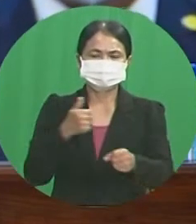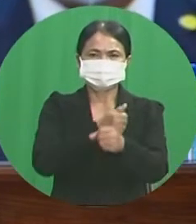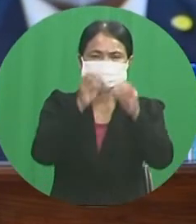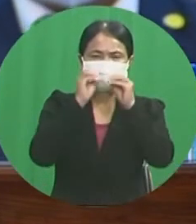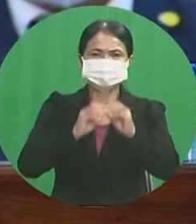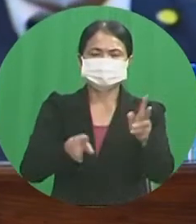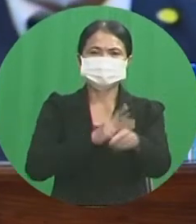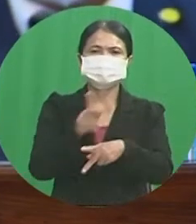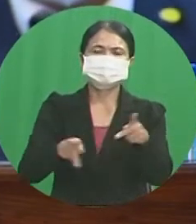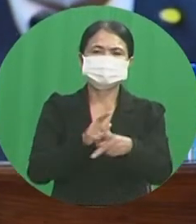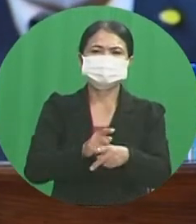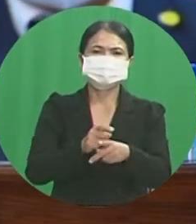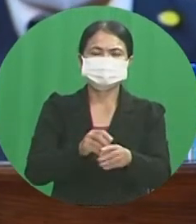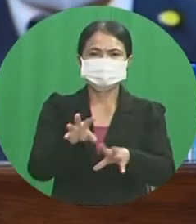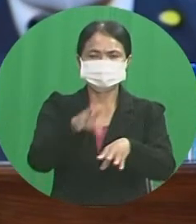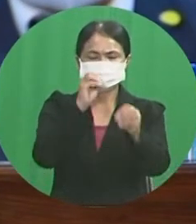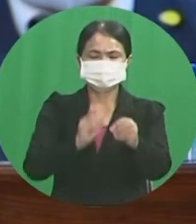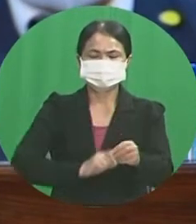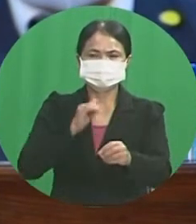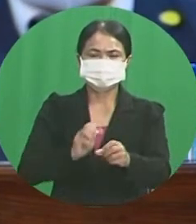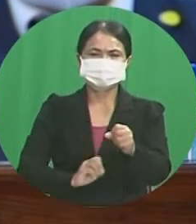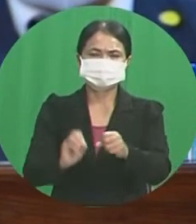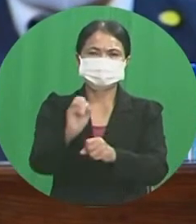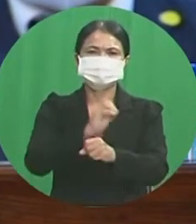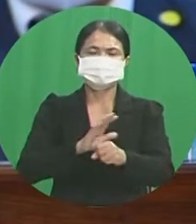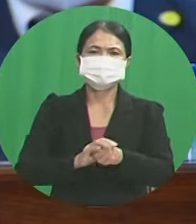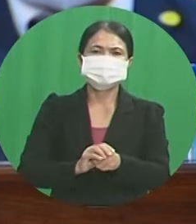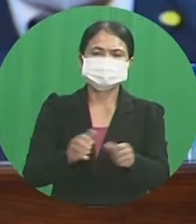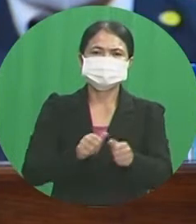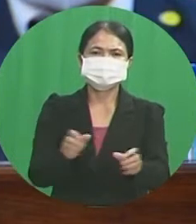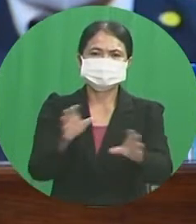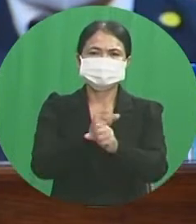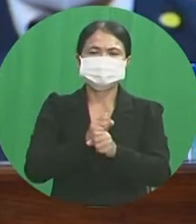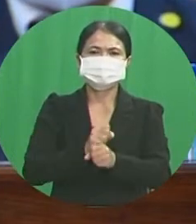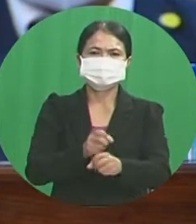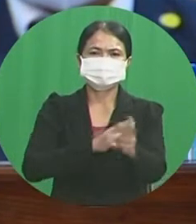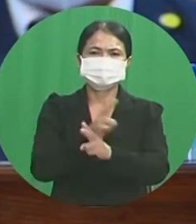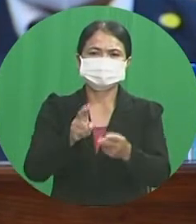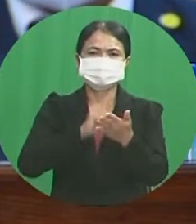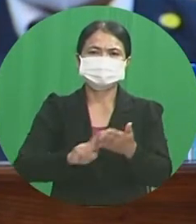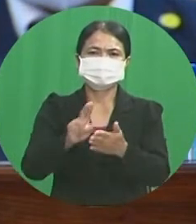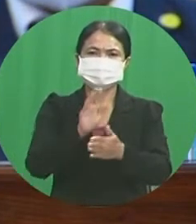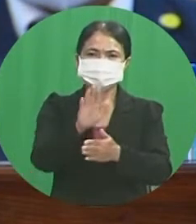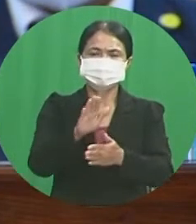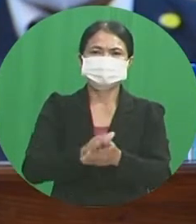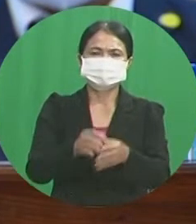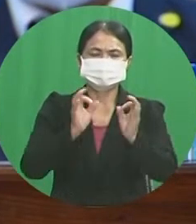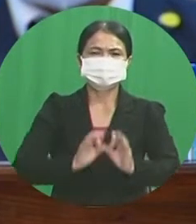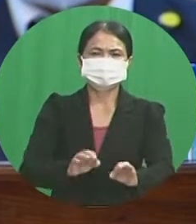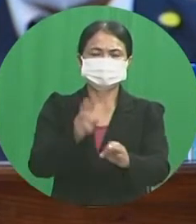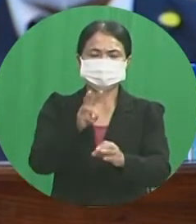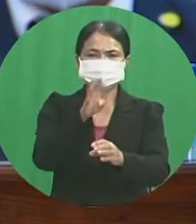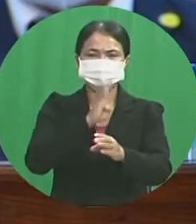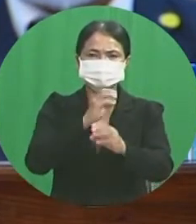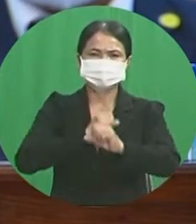សដល់ប្រជាពលរដ្ឋឲ្យរៀនរស់ជាមួយ COVID-19ដោយប្រកាន់ខ្ជាប់នៅការរក្សាអនាម័យផ្ទាល់ខ្លួននិងវិធានការ3